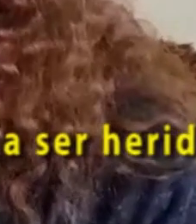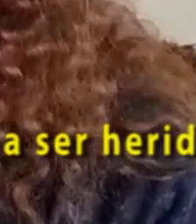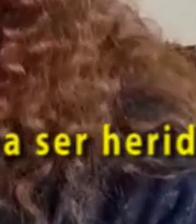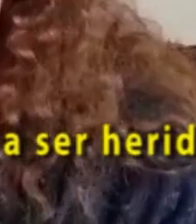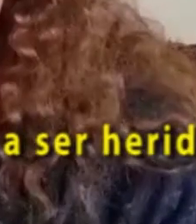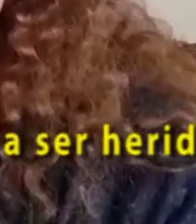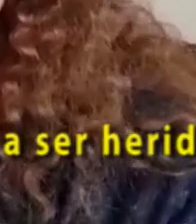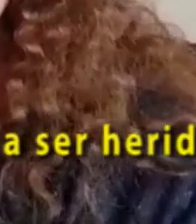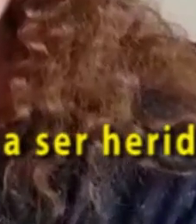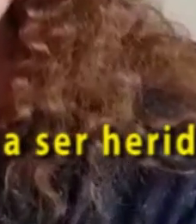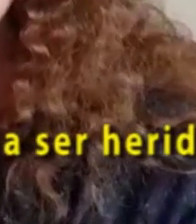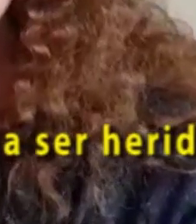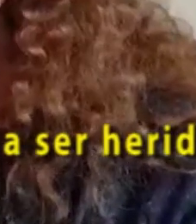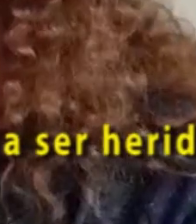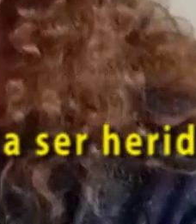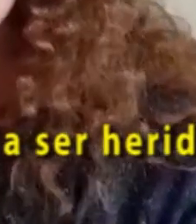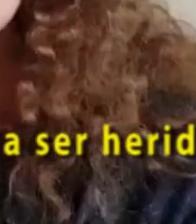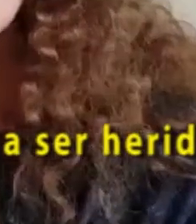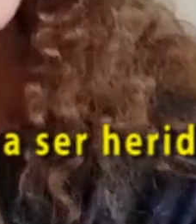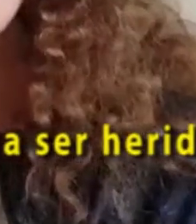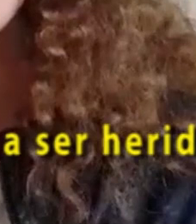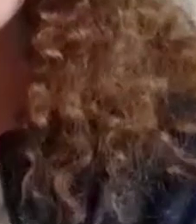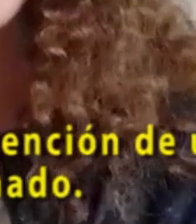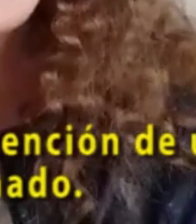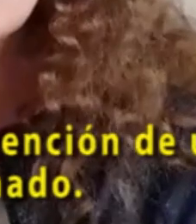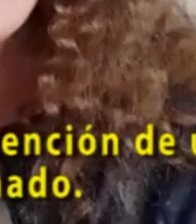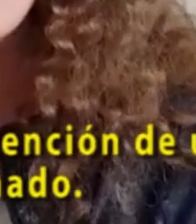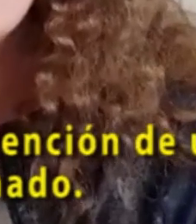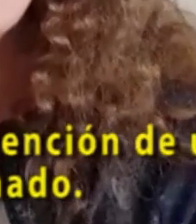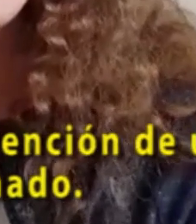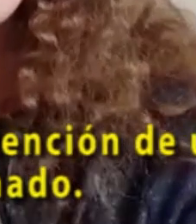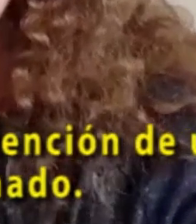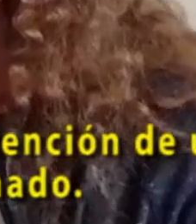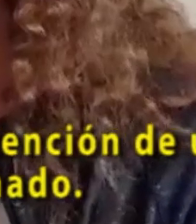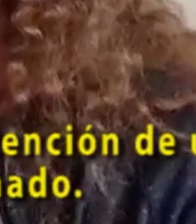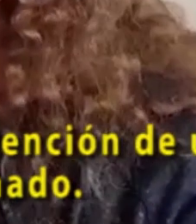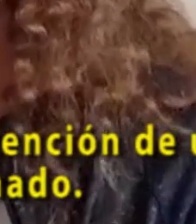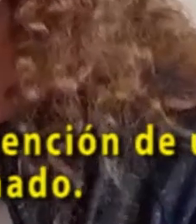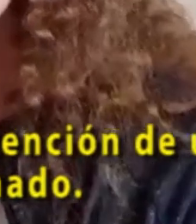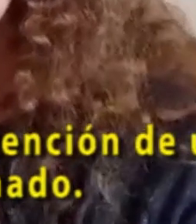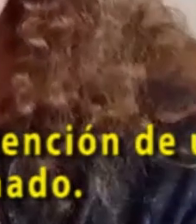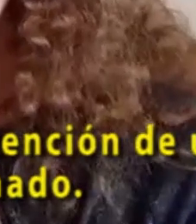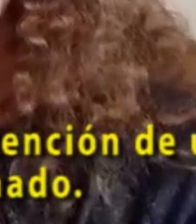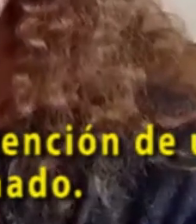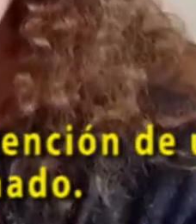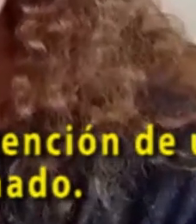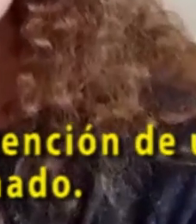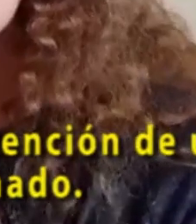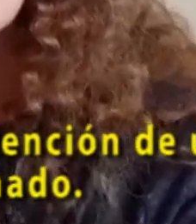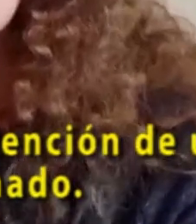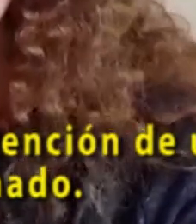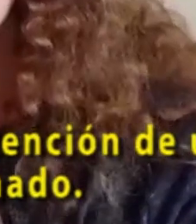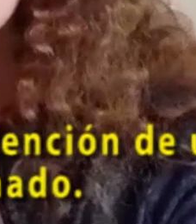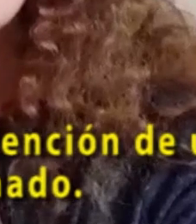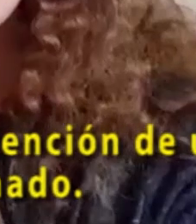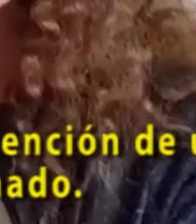كمان بعاني انه بنجرح وبستشهد كل لحظة. احنا بنسمع خبر استشهاد طفل او خبر